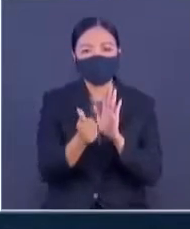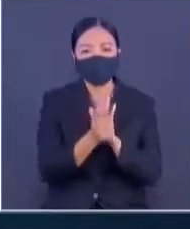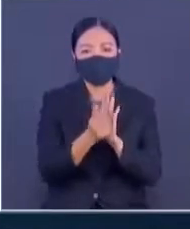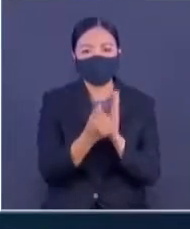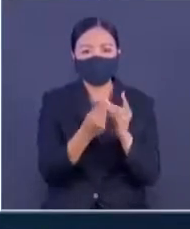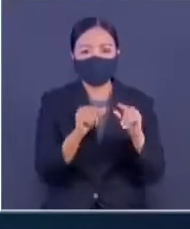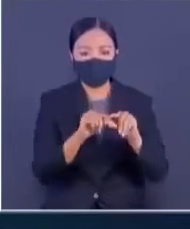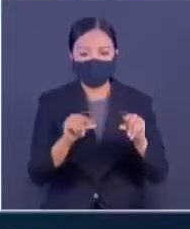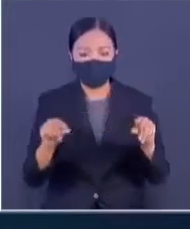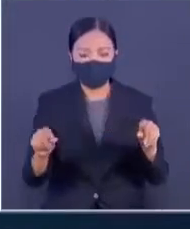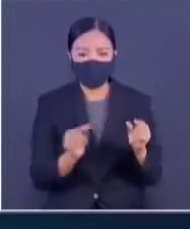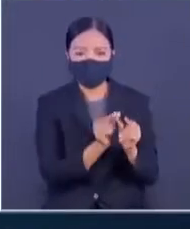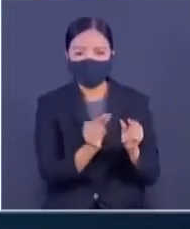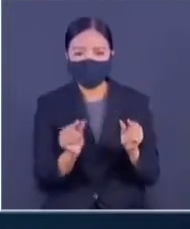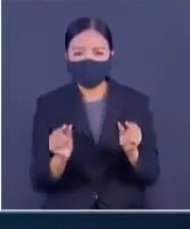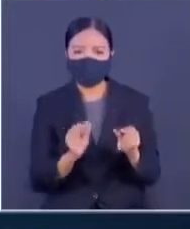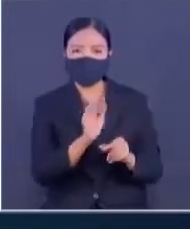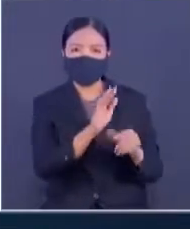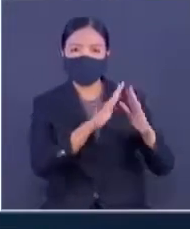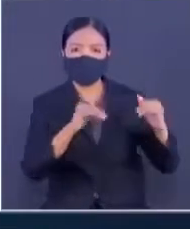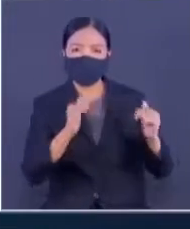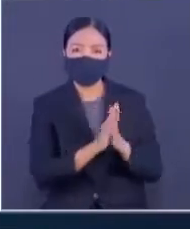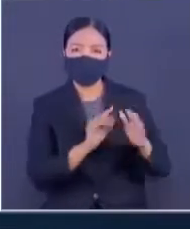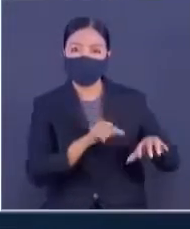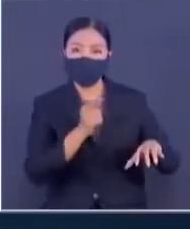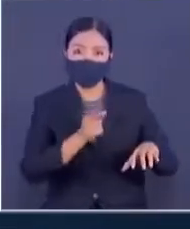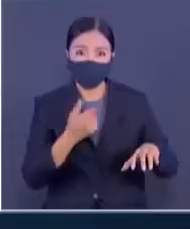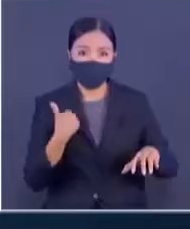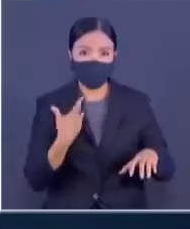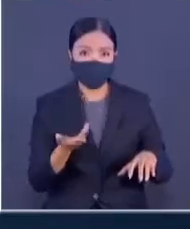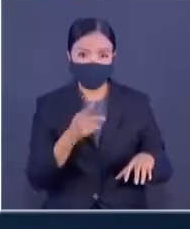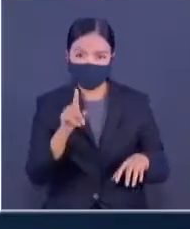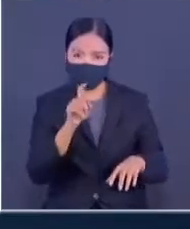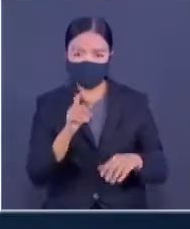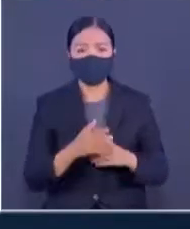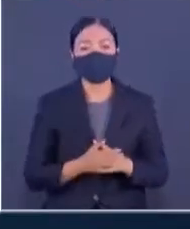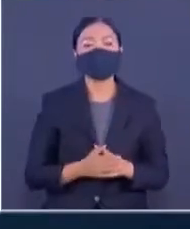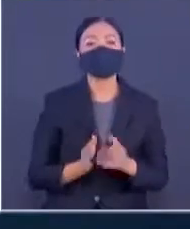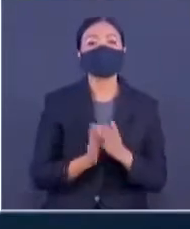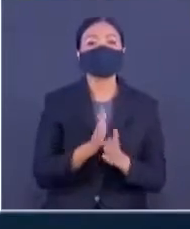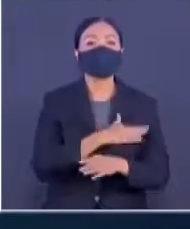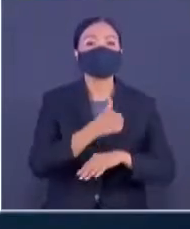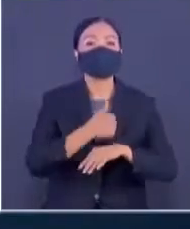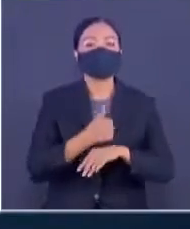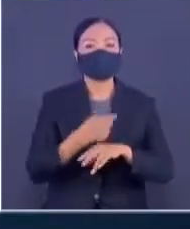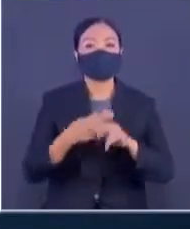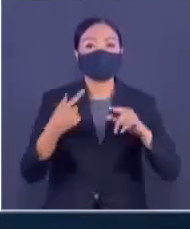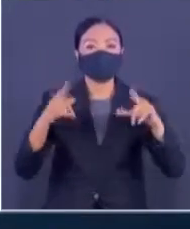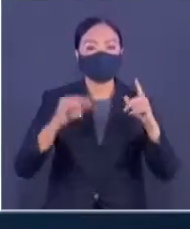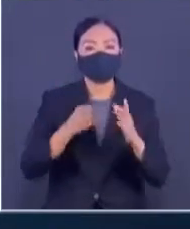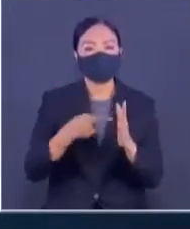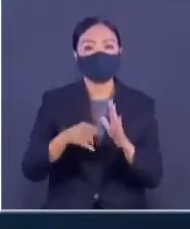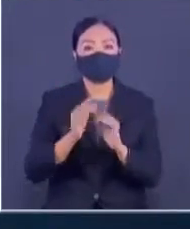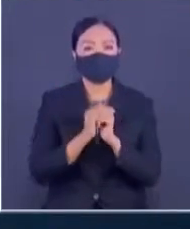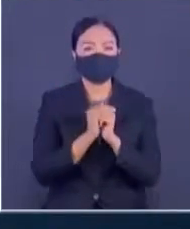ชีมาเนี่ยเป็นเลขที่บัญชีของวัดจริงๆหรือเปล่านะฮะเพราะว่าล่าสุดนะครับเจ้าอาวาสวัดดังที่จังหวัดปราจีนบุรีไปแ